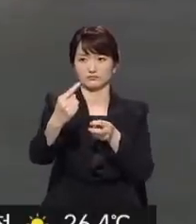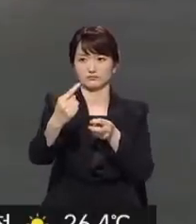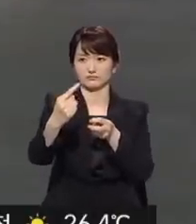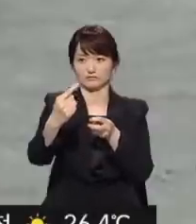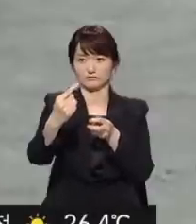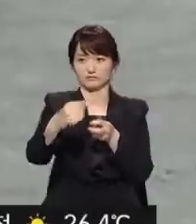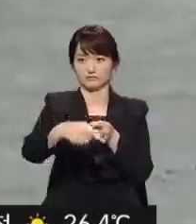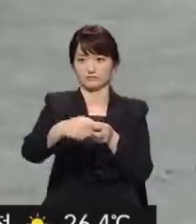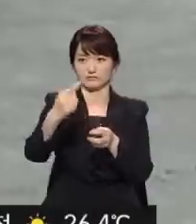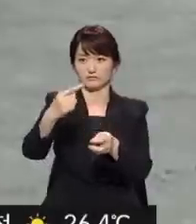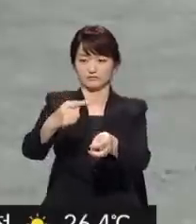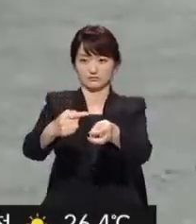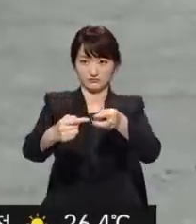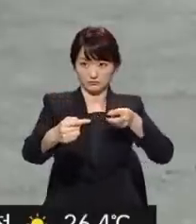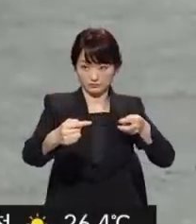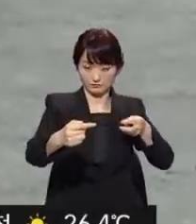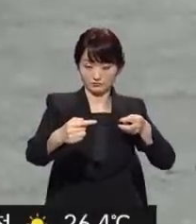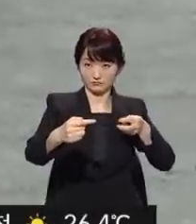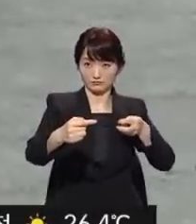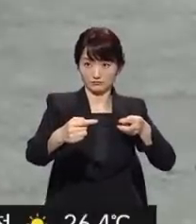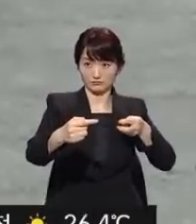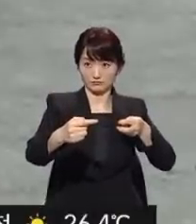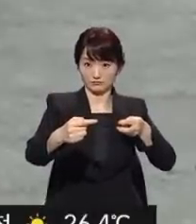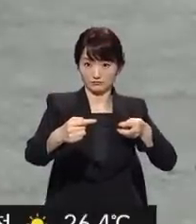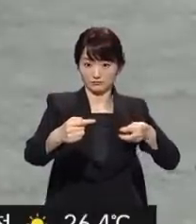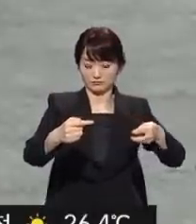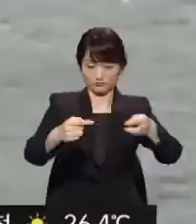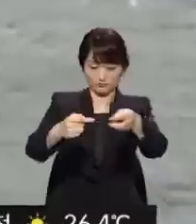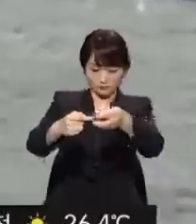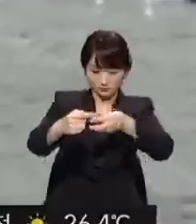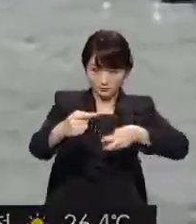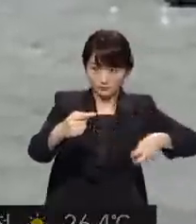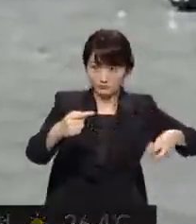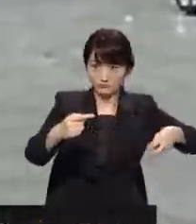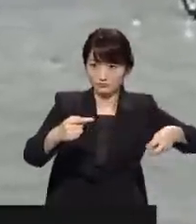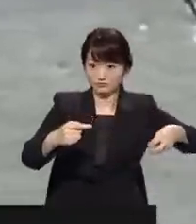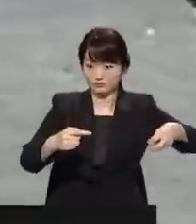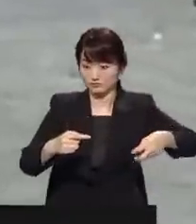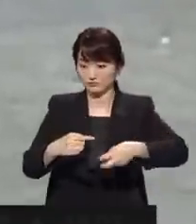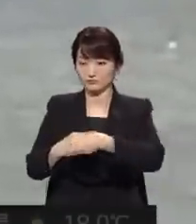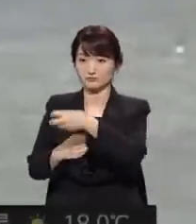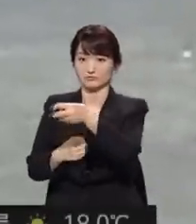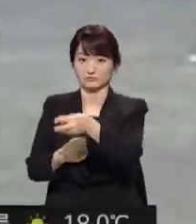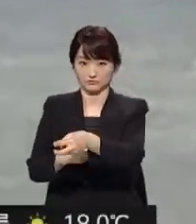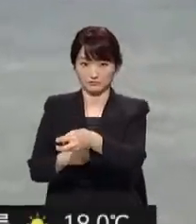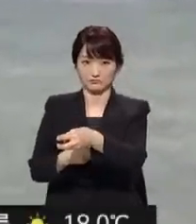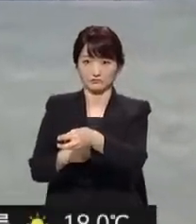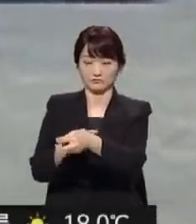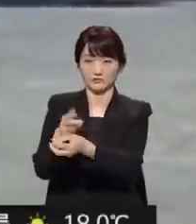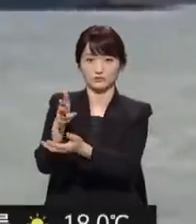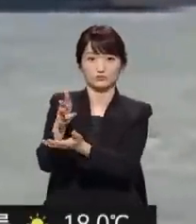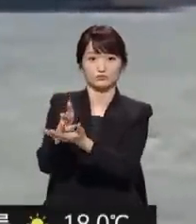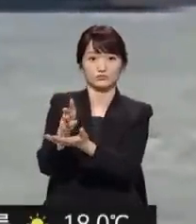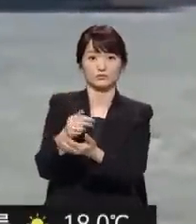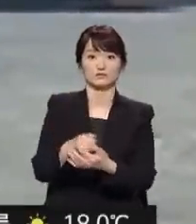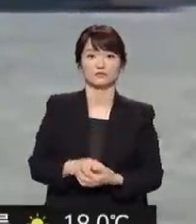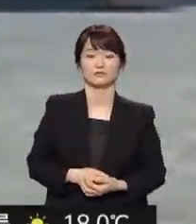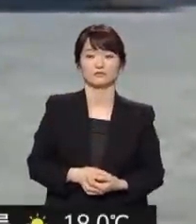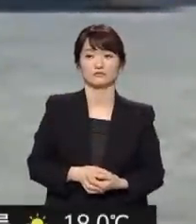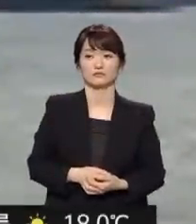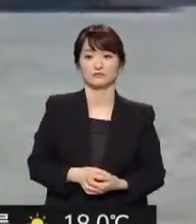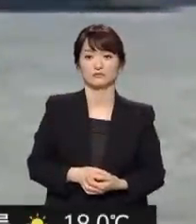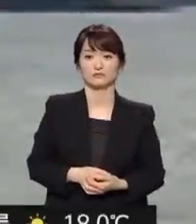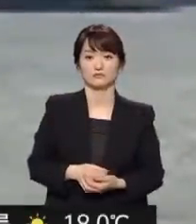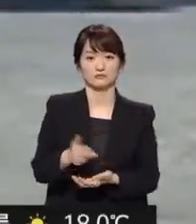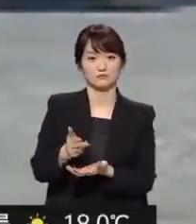차단기가 열렸는데 나가는 게 아니라 다시 또 백도를 하더니 뒤를 후진을 하더니 주차를 합니다. 자 주차하려고